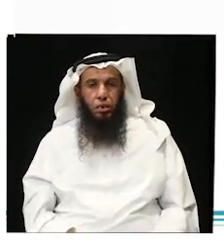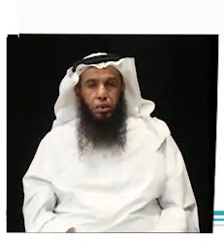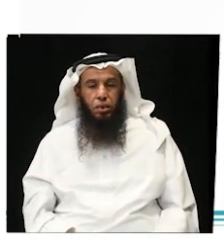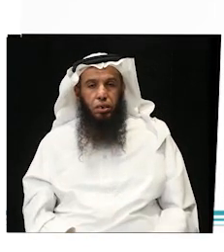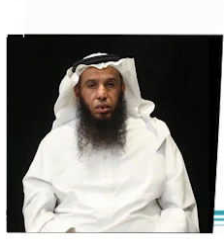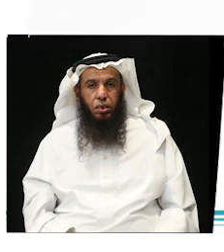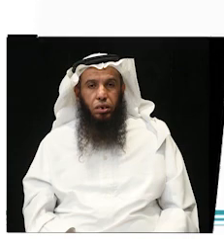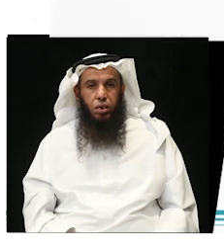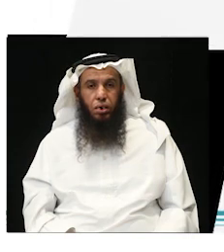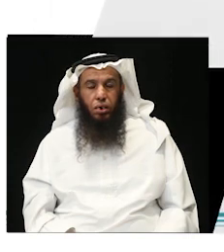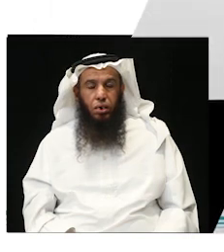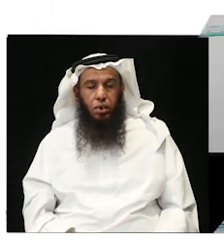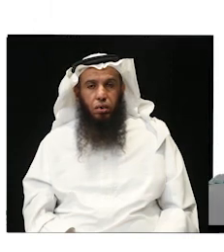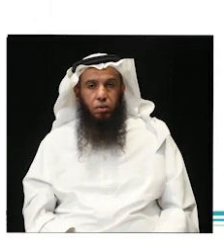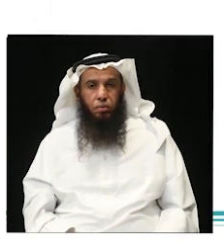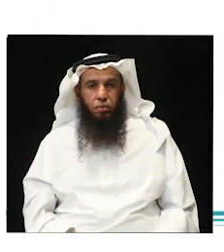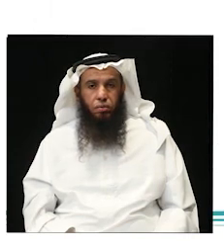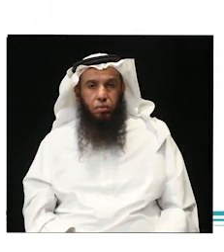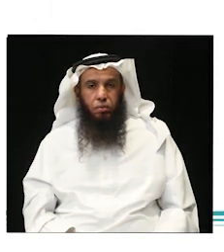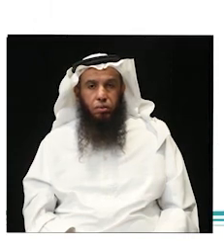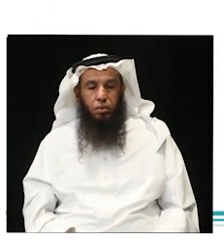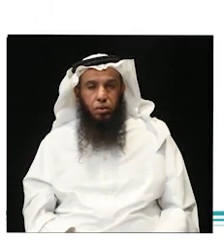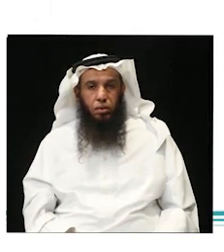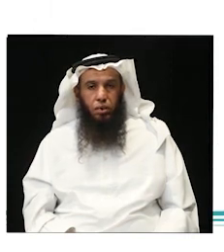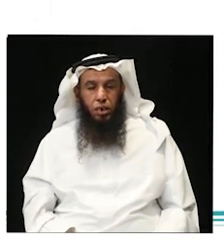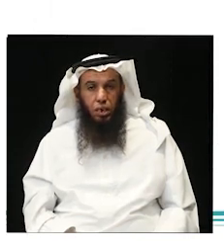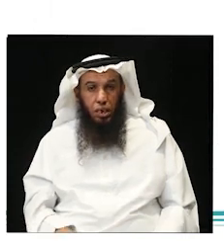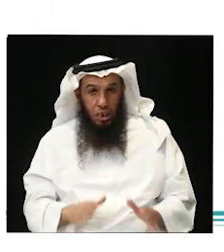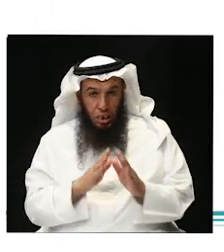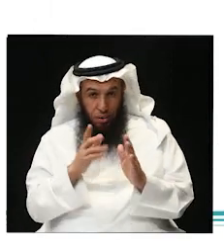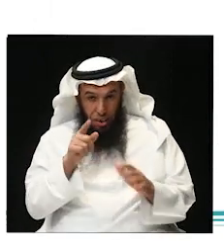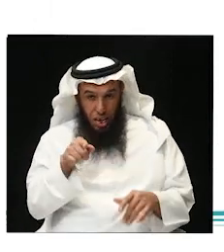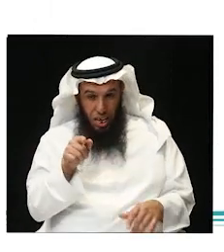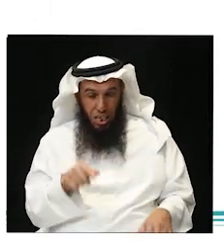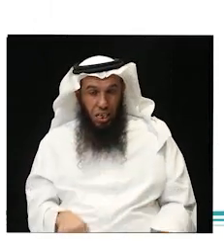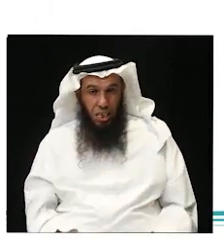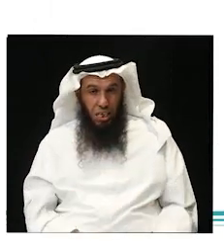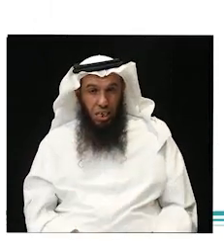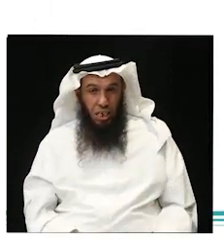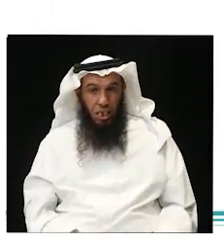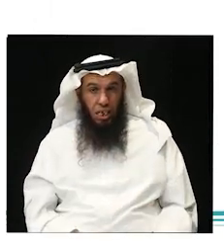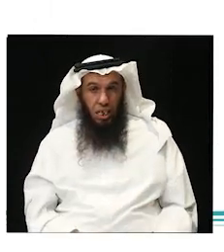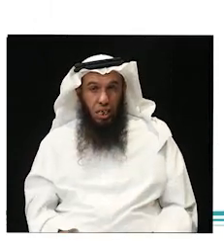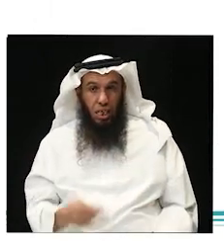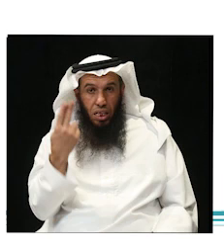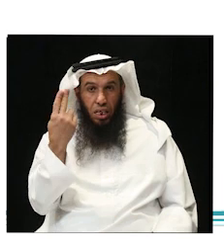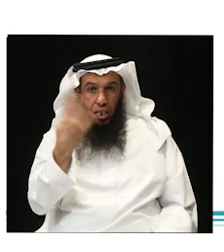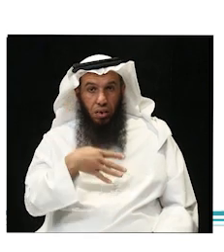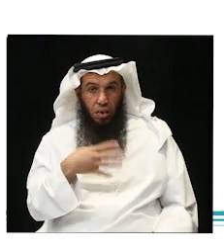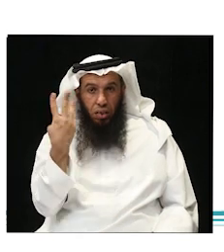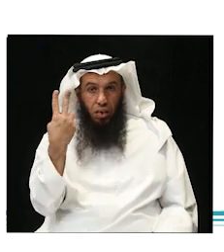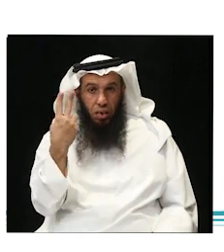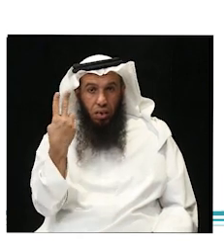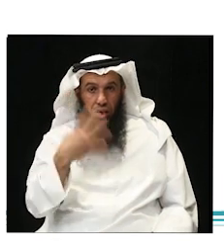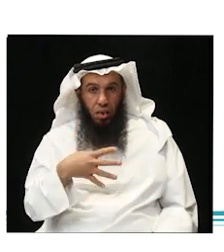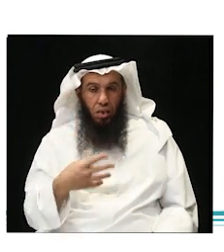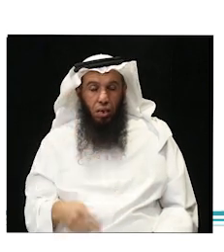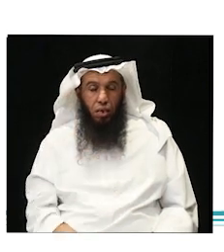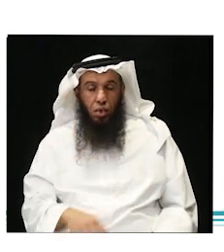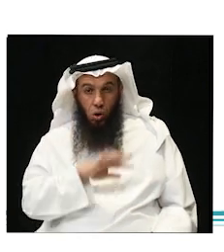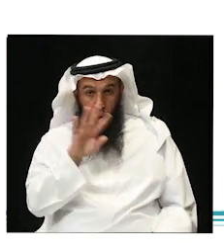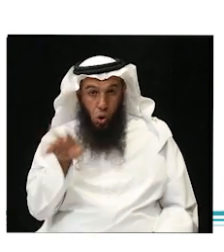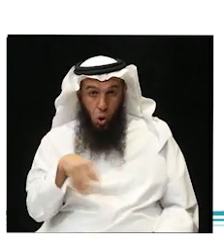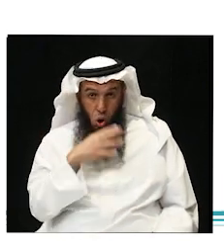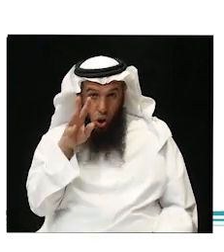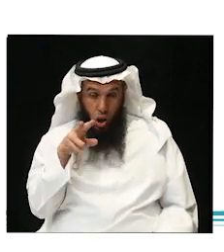في هذه الصفحة، صفحة 42، صفحة 42 كلها الصفحة هذه لخصناها في